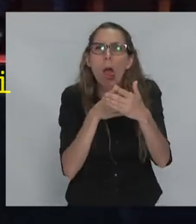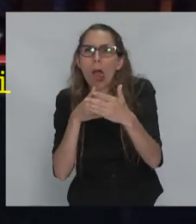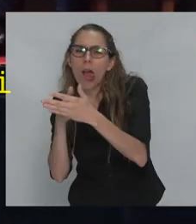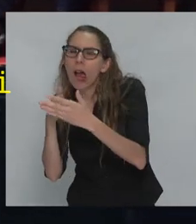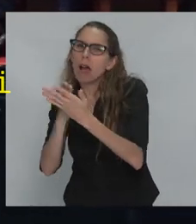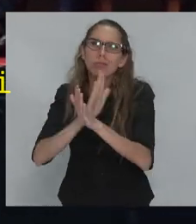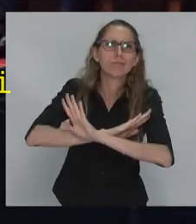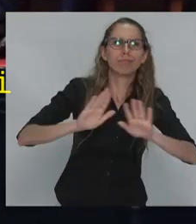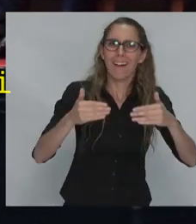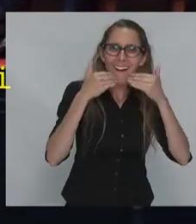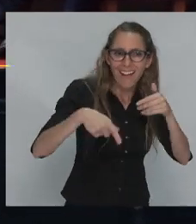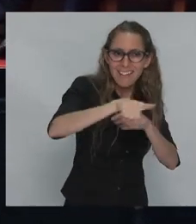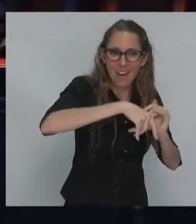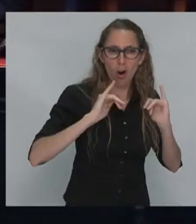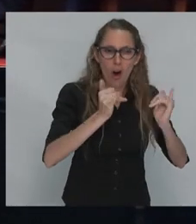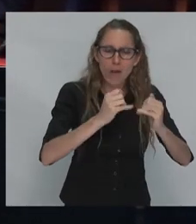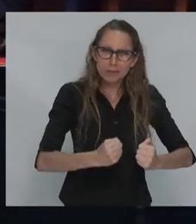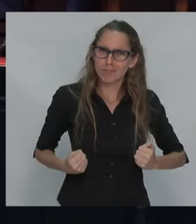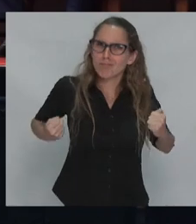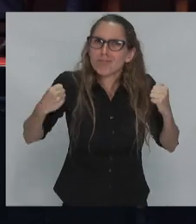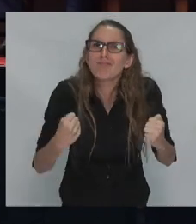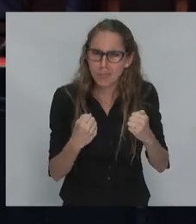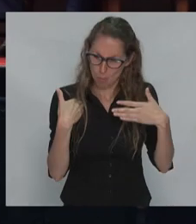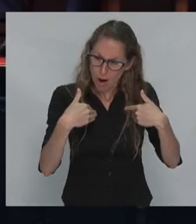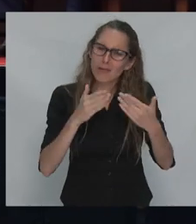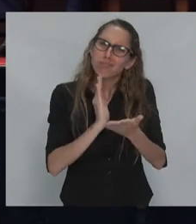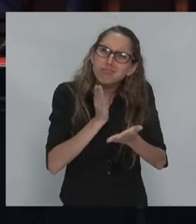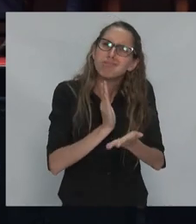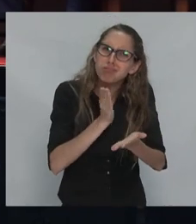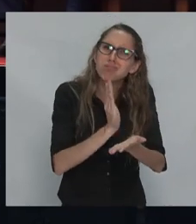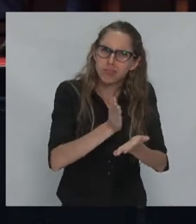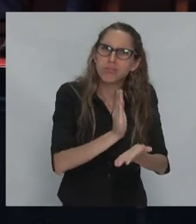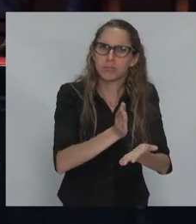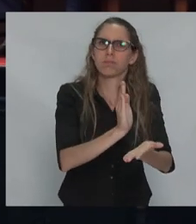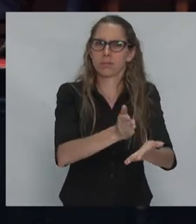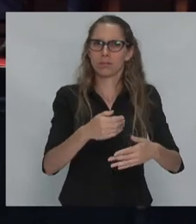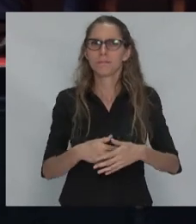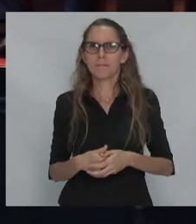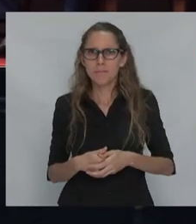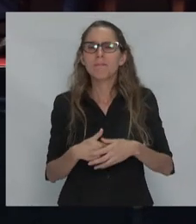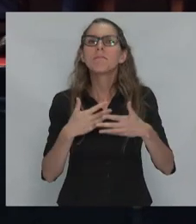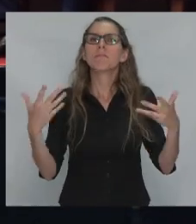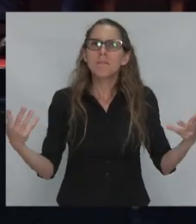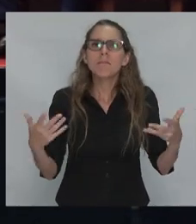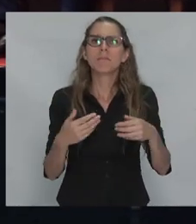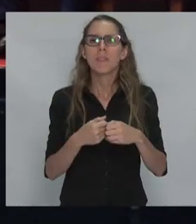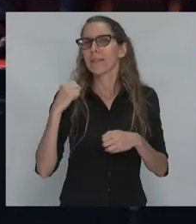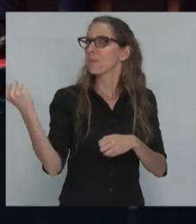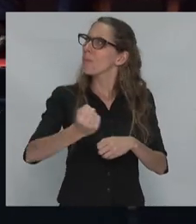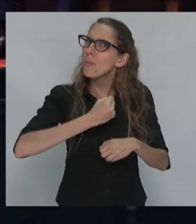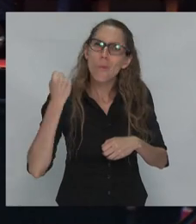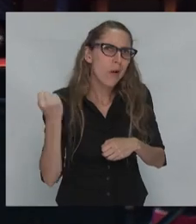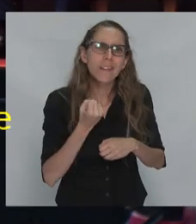des heures, ce que je voulais vous dire. La place de la jeunesse, son importance, le rôle qu'elle n'a pas cessé de jouer,